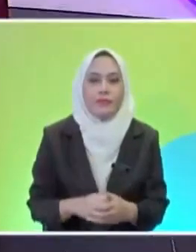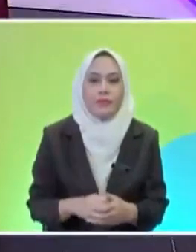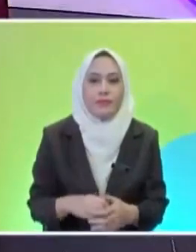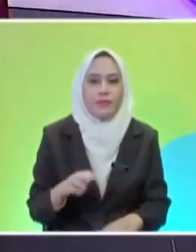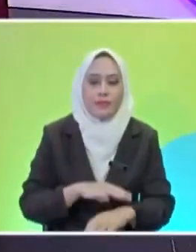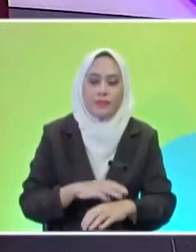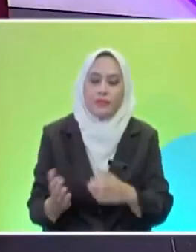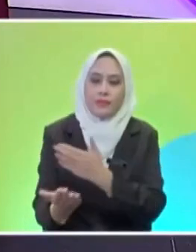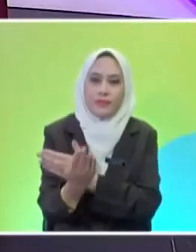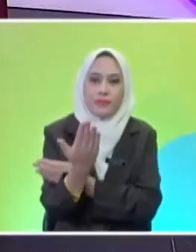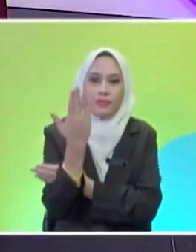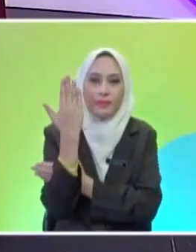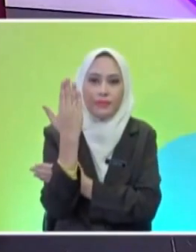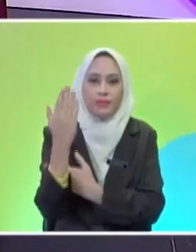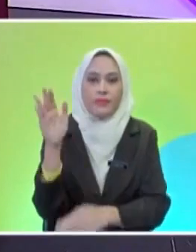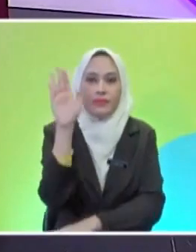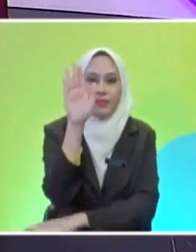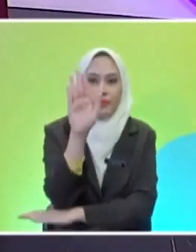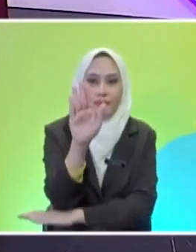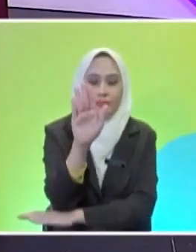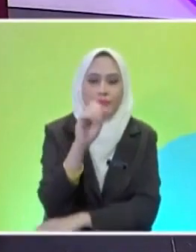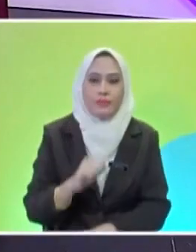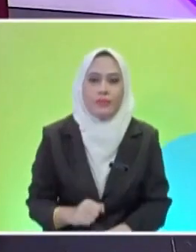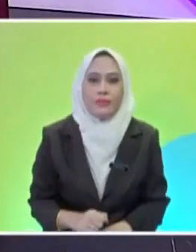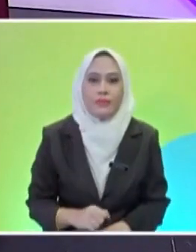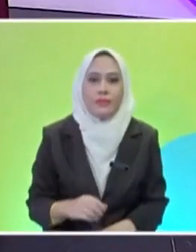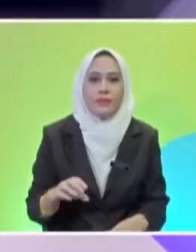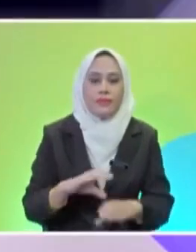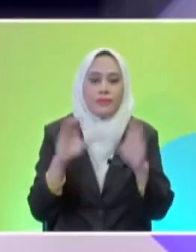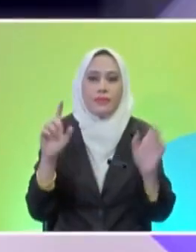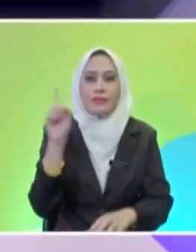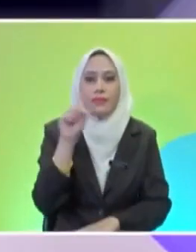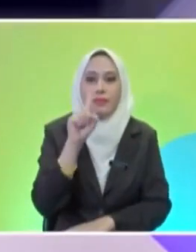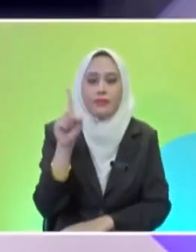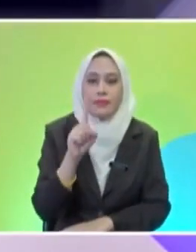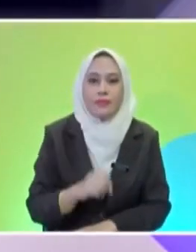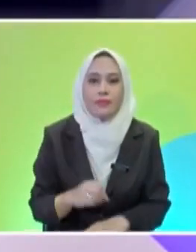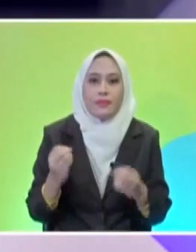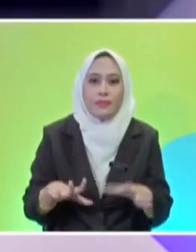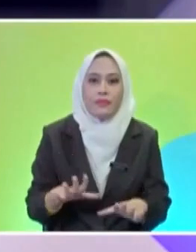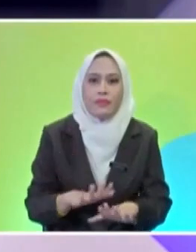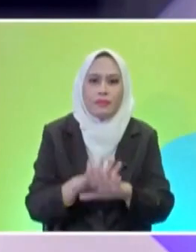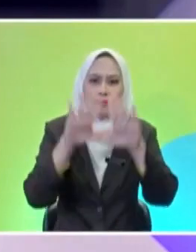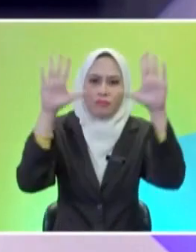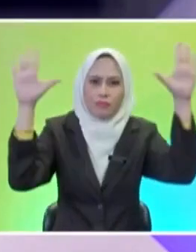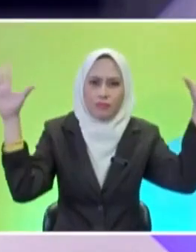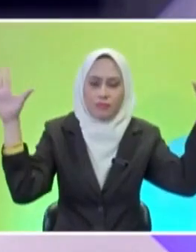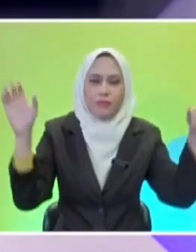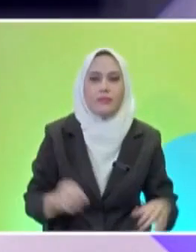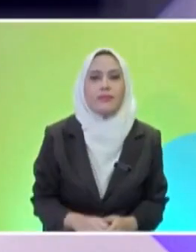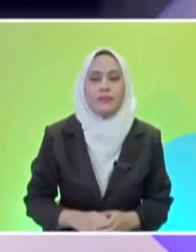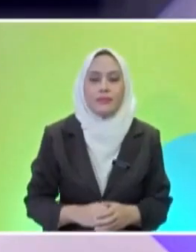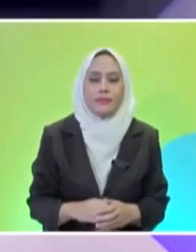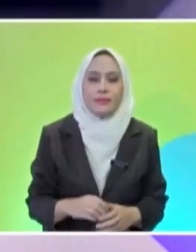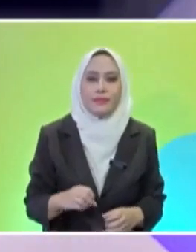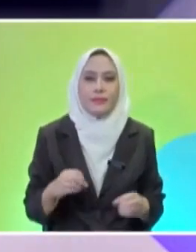hari. Tengah hari ni, ha, matahari kat mana ni? Dah terang cikgu dekat atas tu. Ha, dah terang dekat atas kan, kat